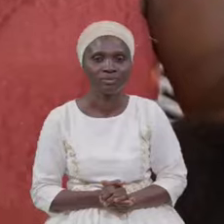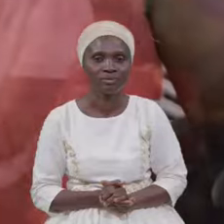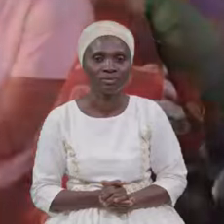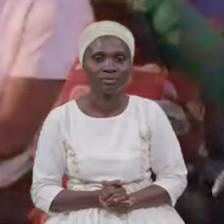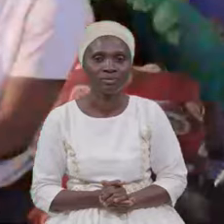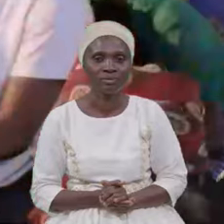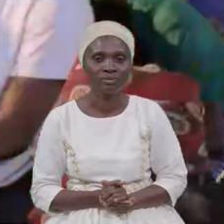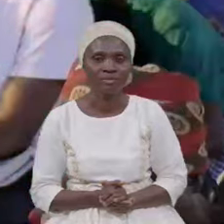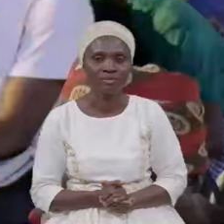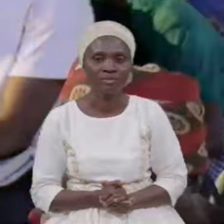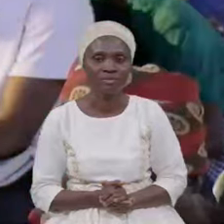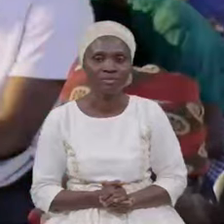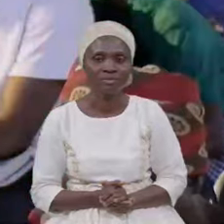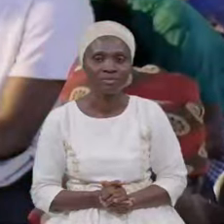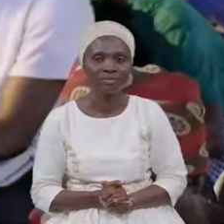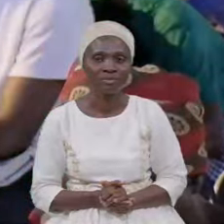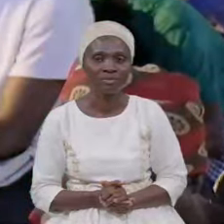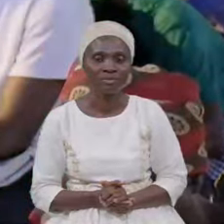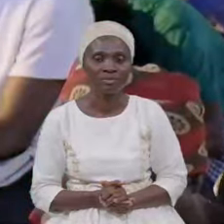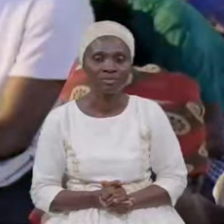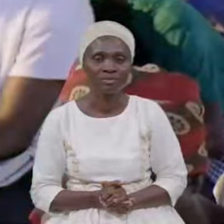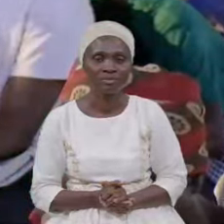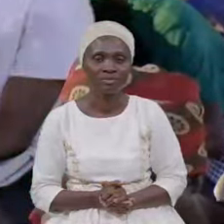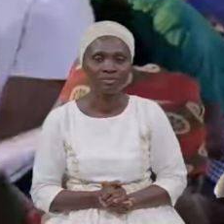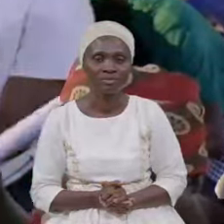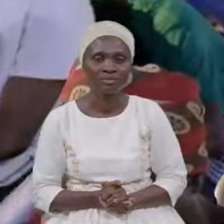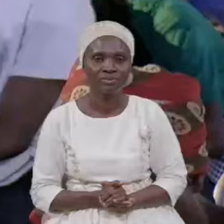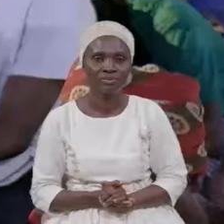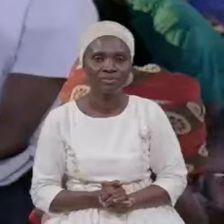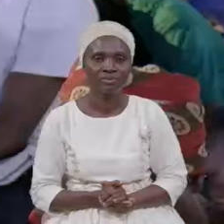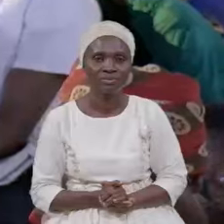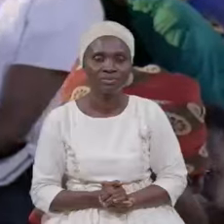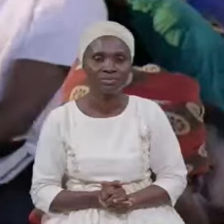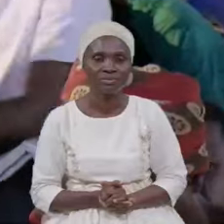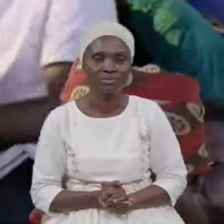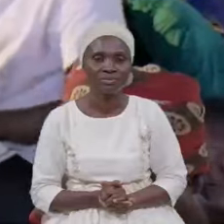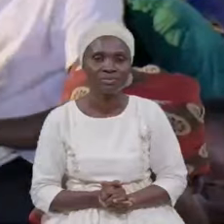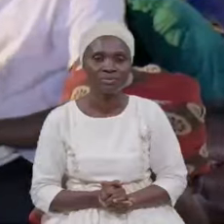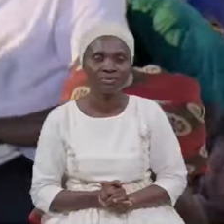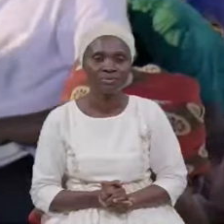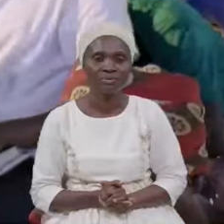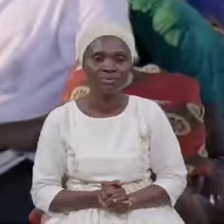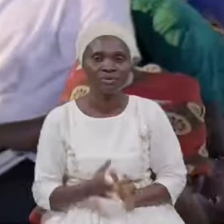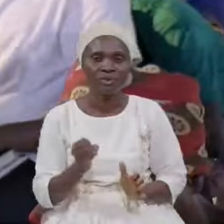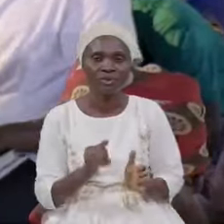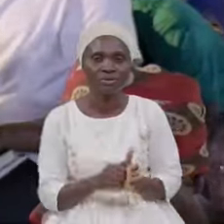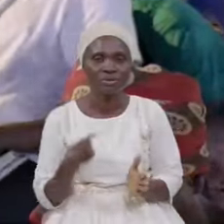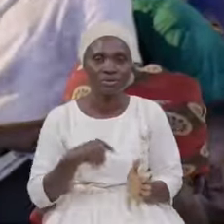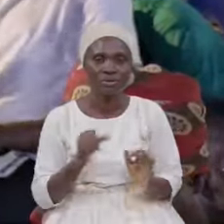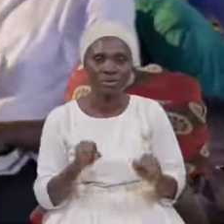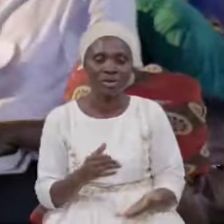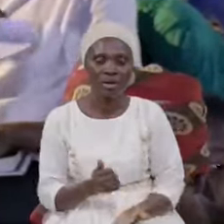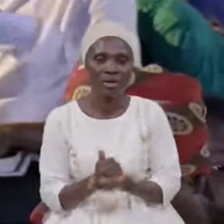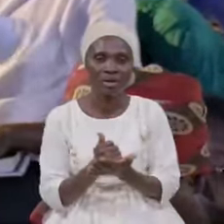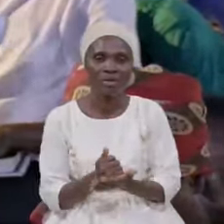Prenons les noms, numéros de téléphone et les adresses. Pour que nous puissions les aider à croire dans la foi.